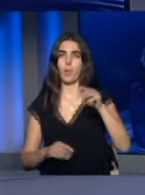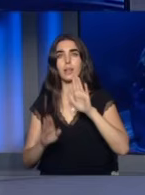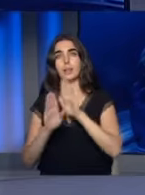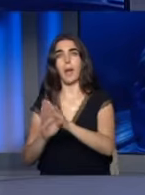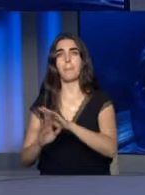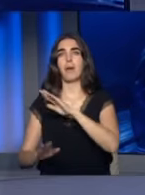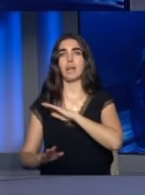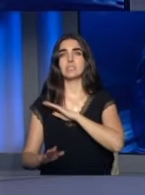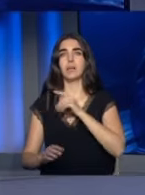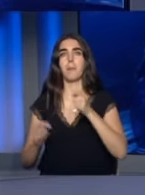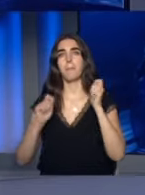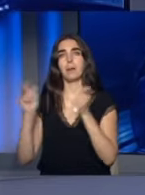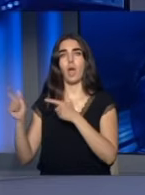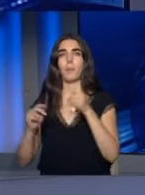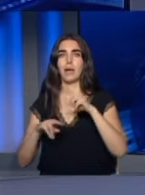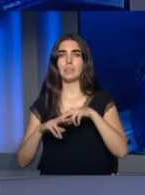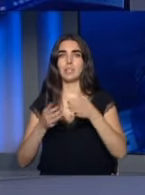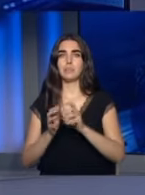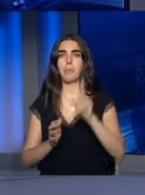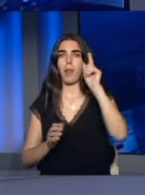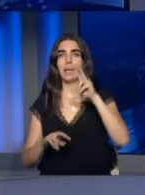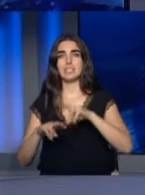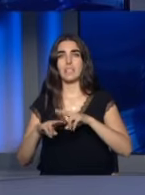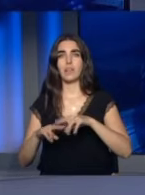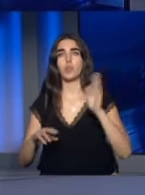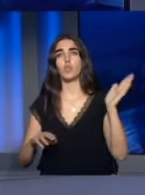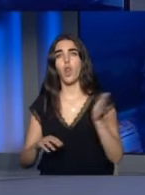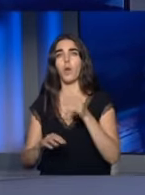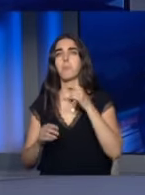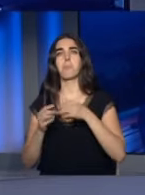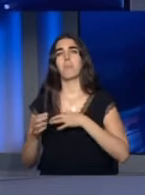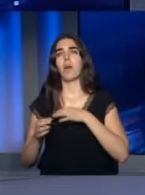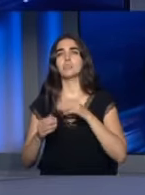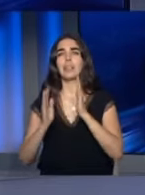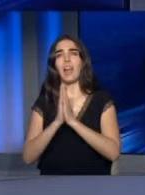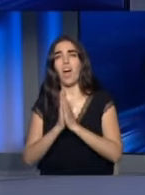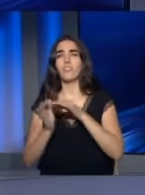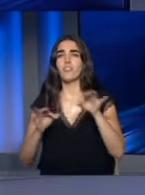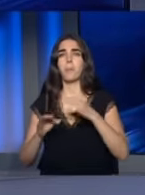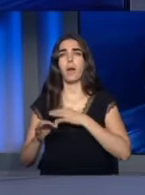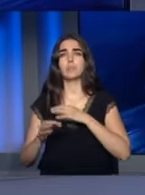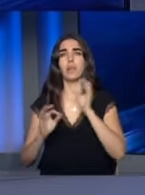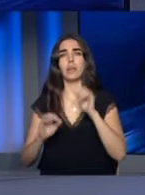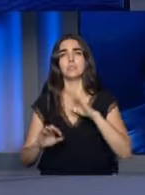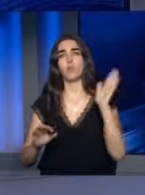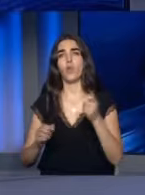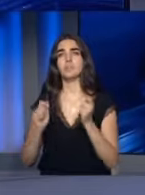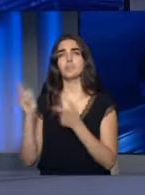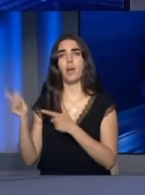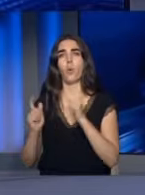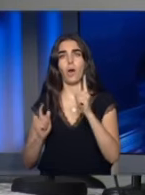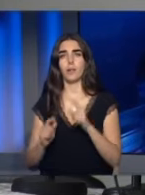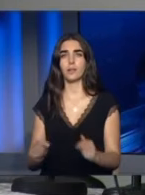مقاومه ضد العدو الاسرائيلي ليس له طائفه او مذهب ولا يمكن لاحد ان ينزع سلاح